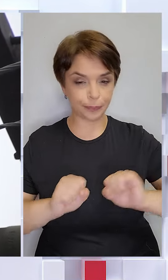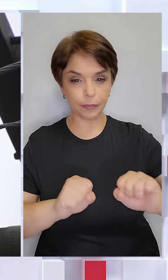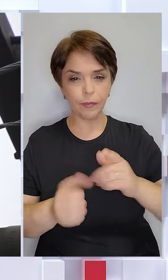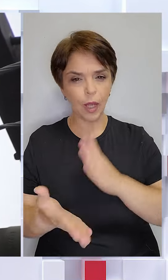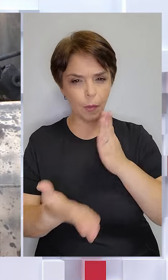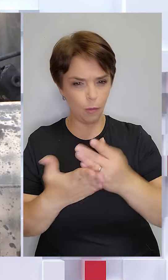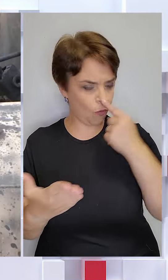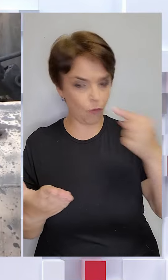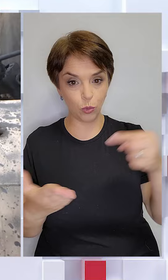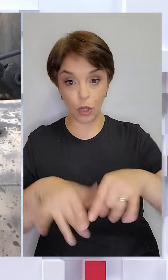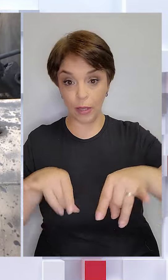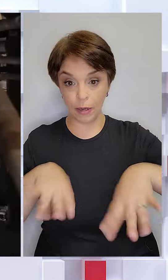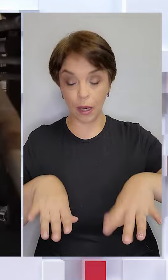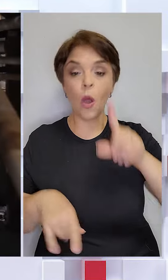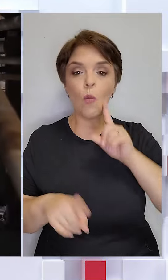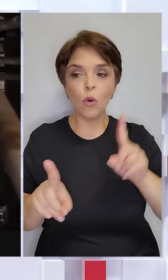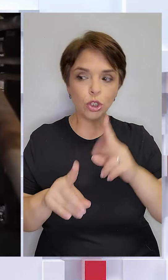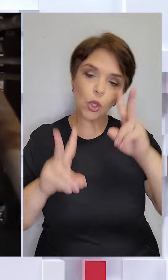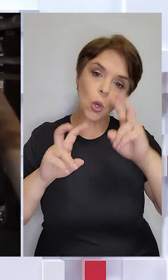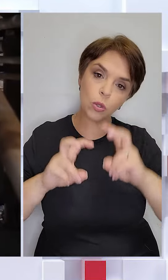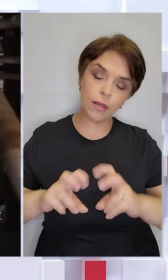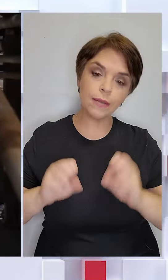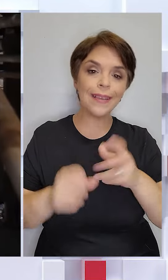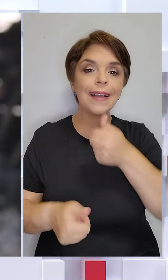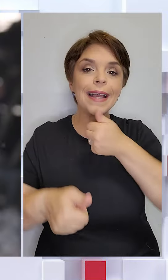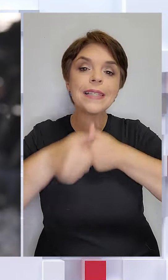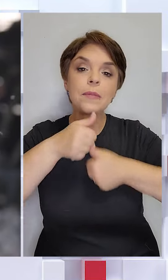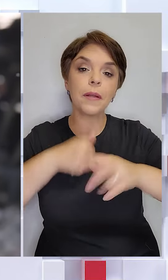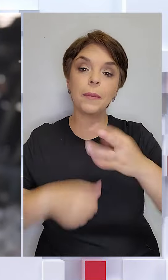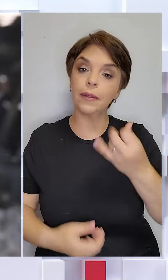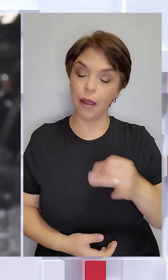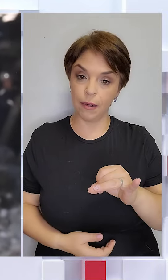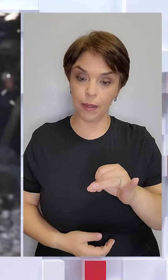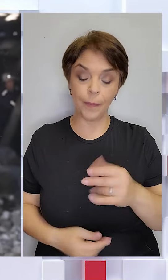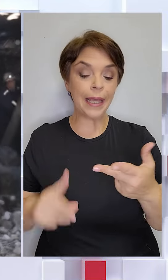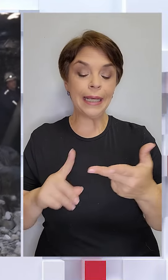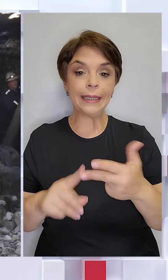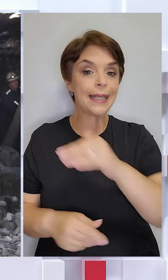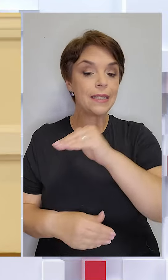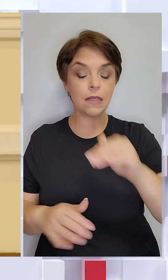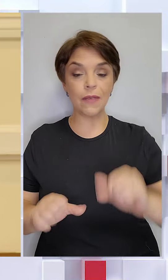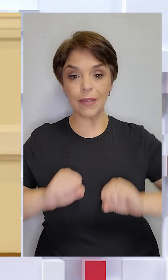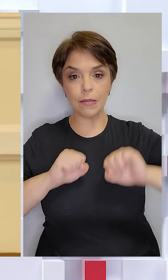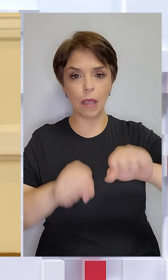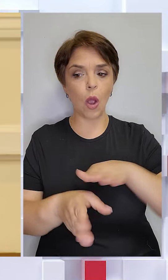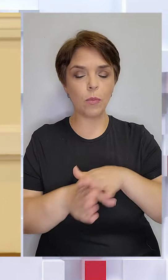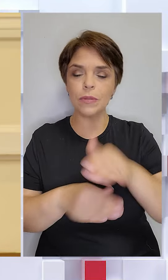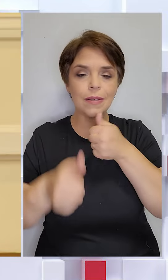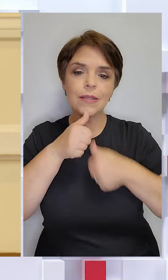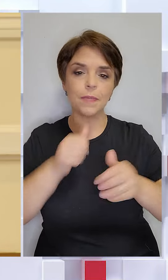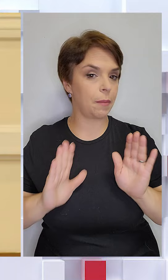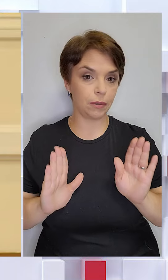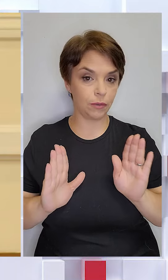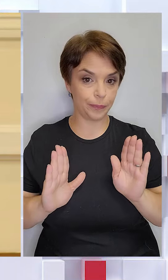від прямого влучання ракет, поки що розглядають як експериментальний. Третій рівень захисту – абсолютний